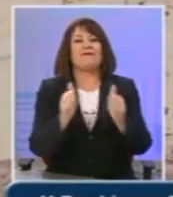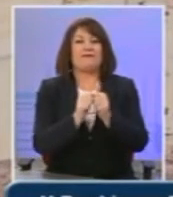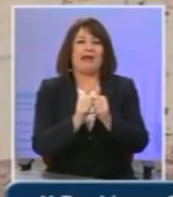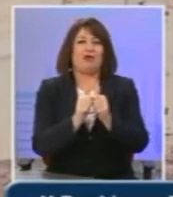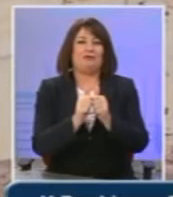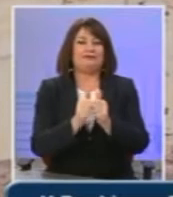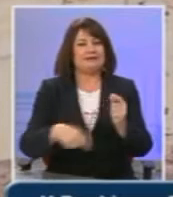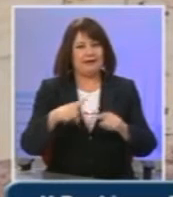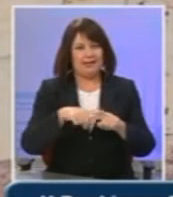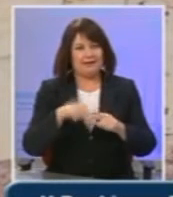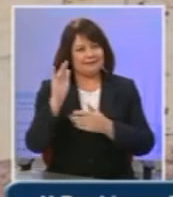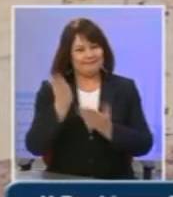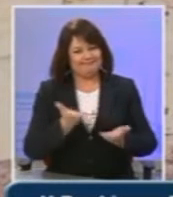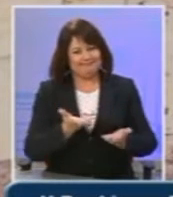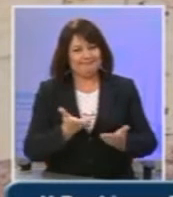μας.